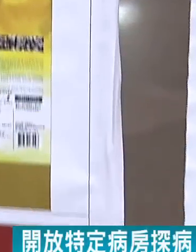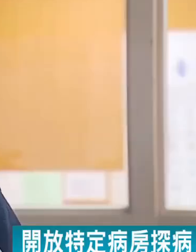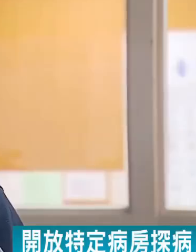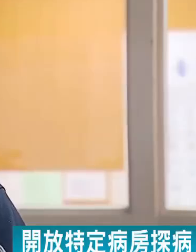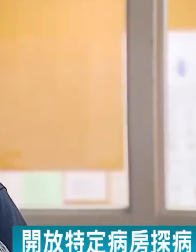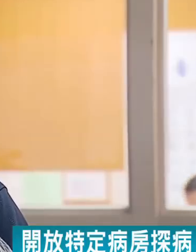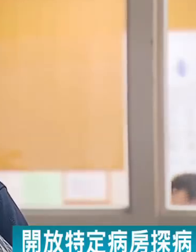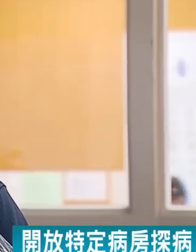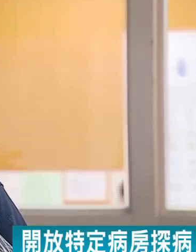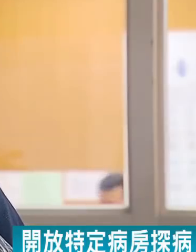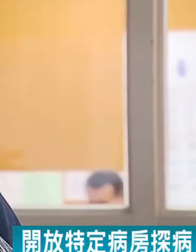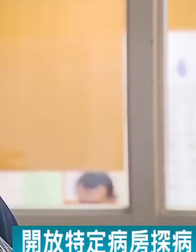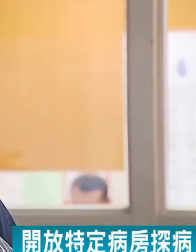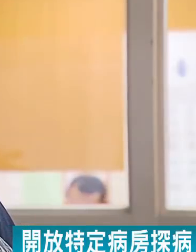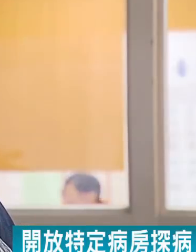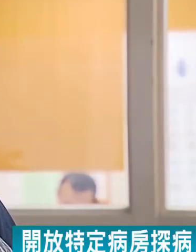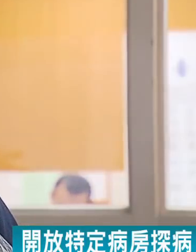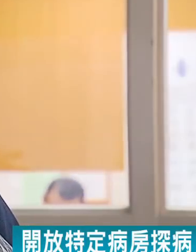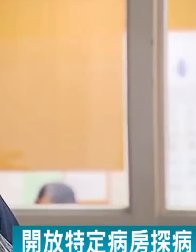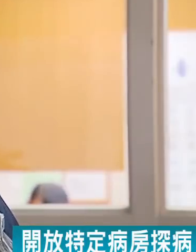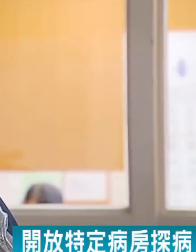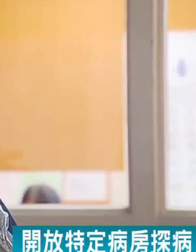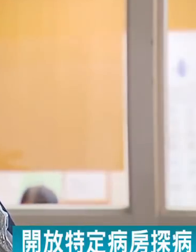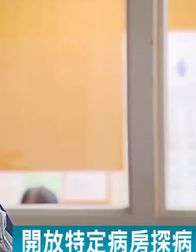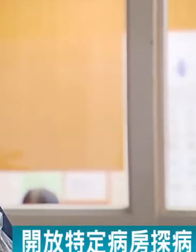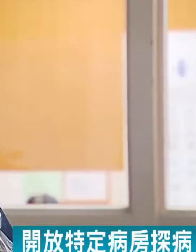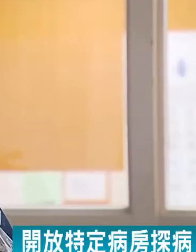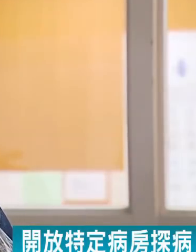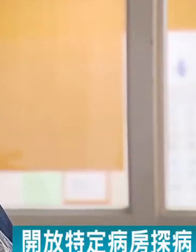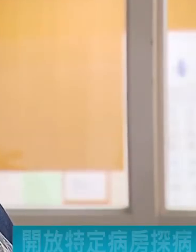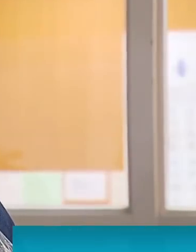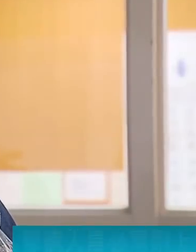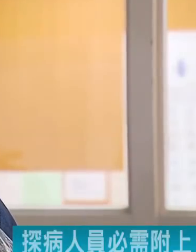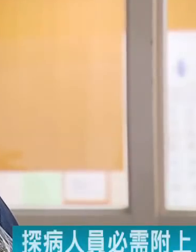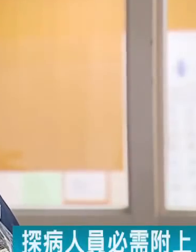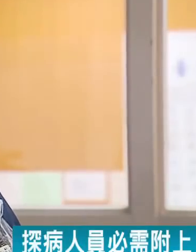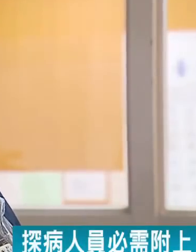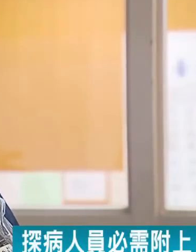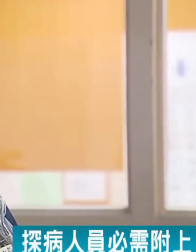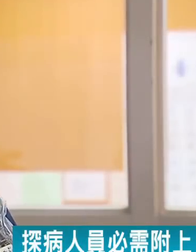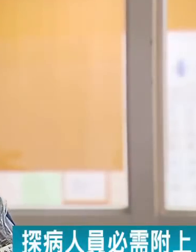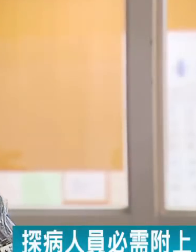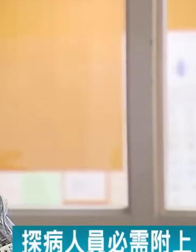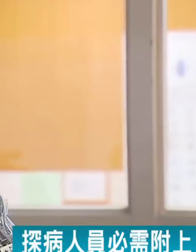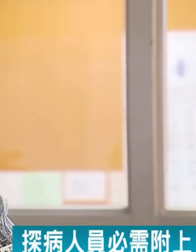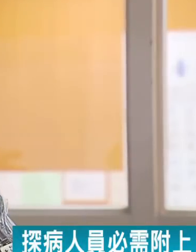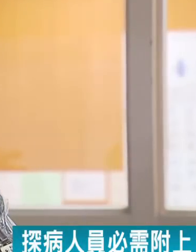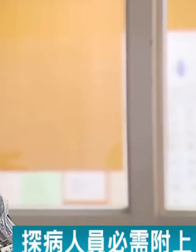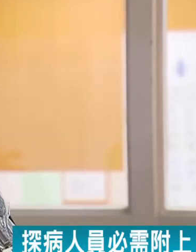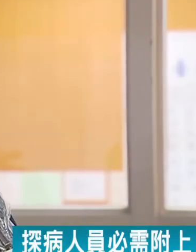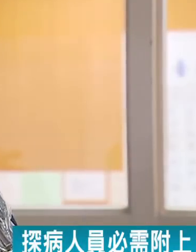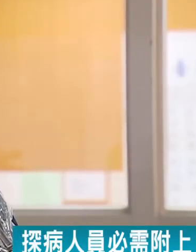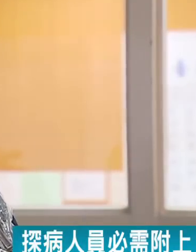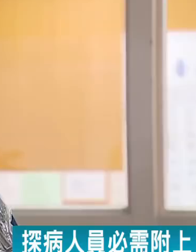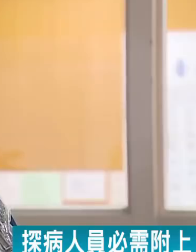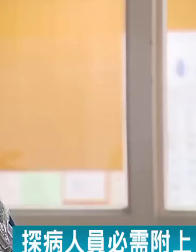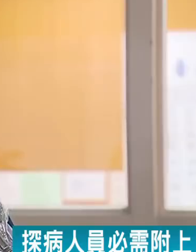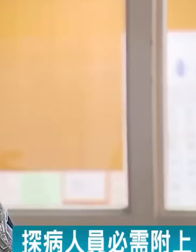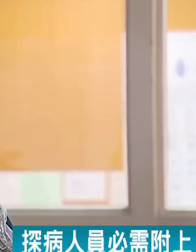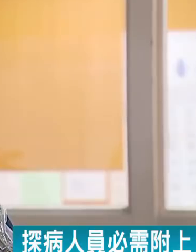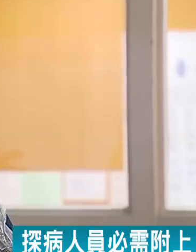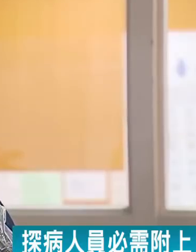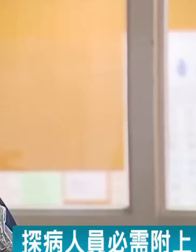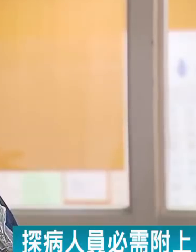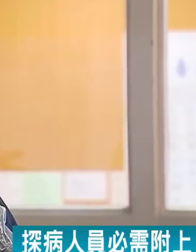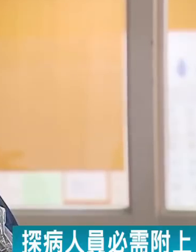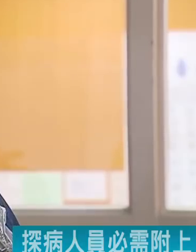碰面。 我们公司呢，前年同仁的疏失而有标示错误的事件哈，跟所有支持我们的消费